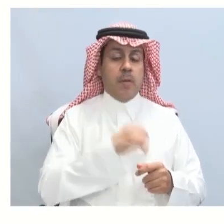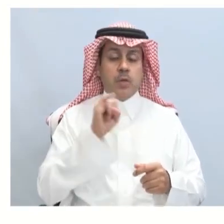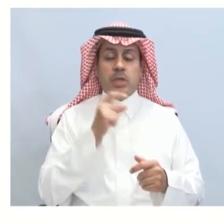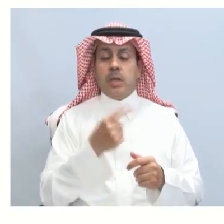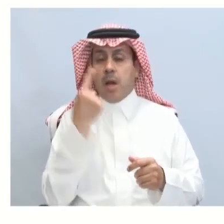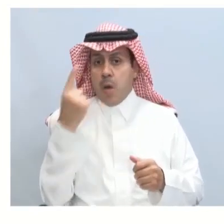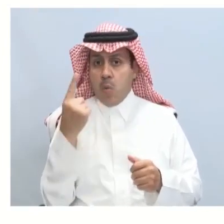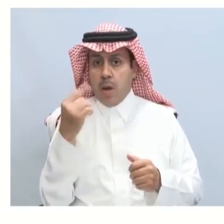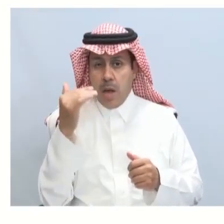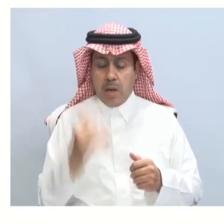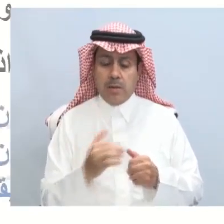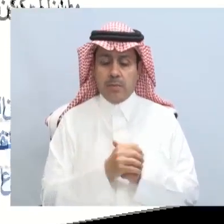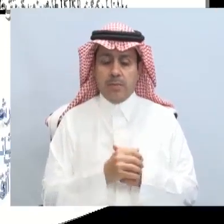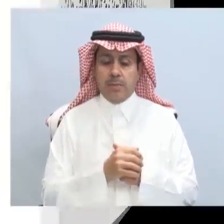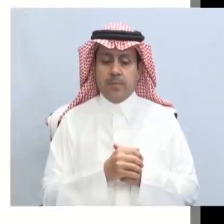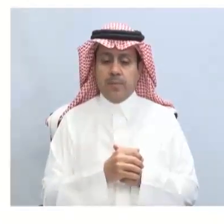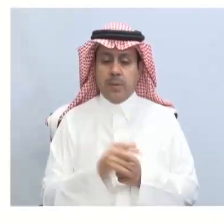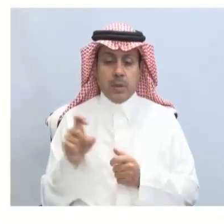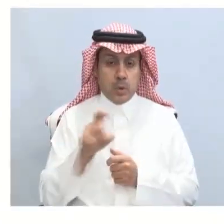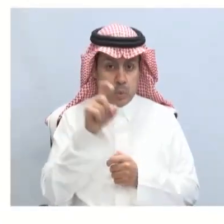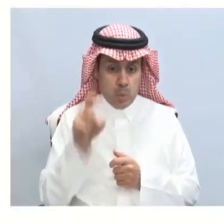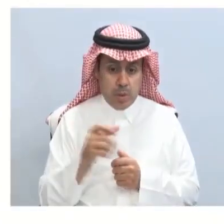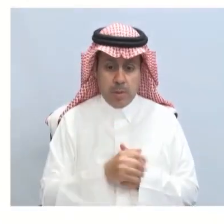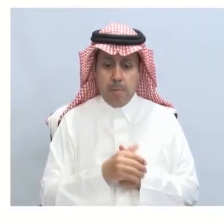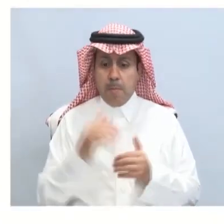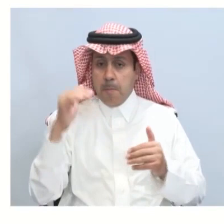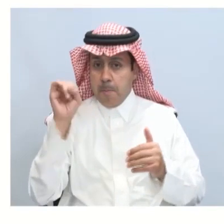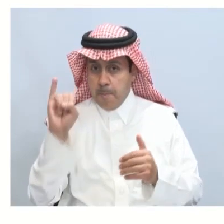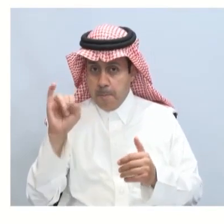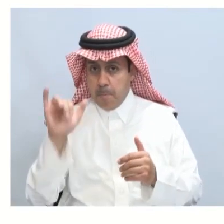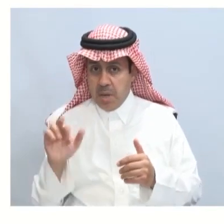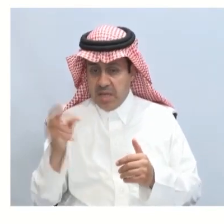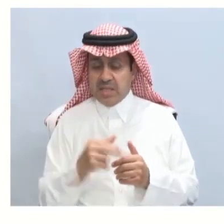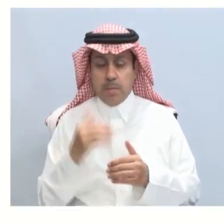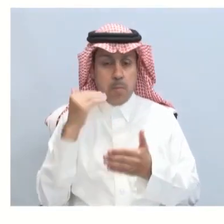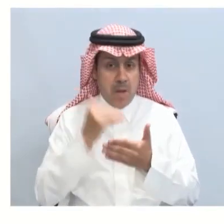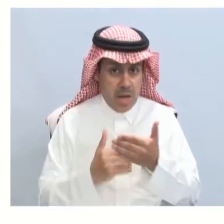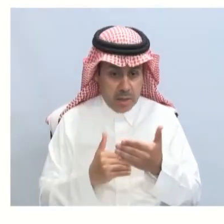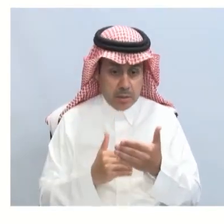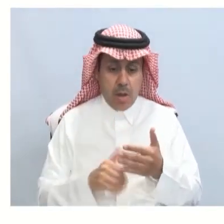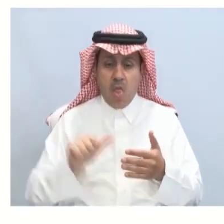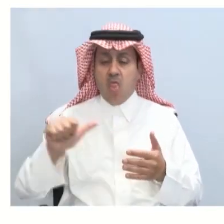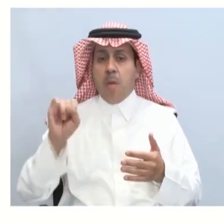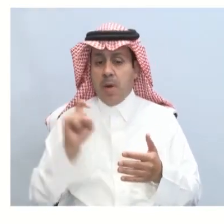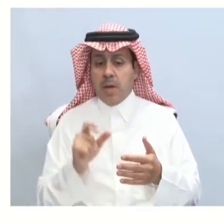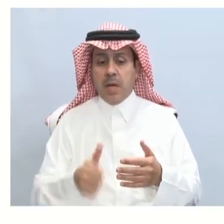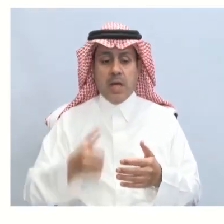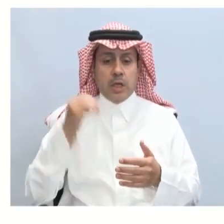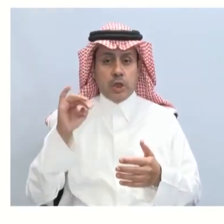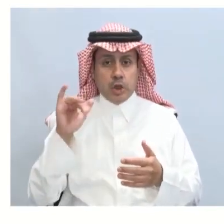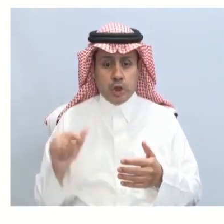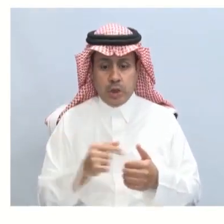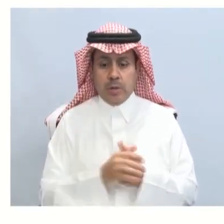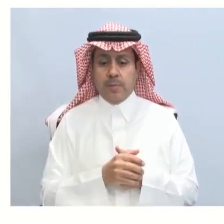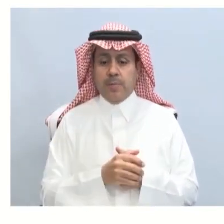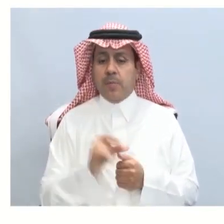الاول او اقل ناتي الى سؤال اخر ميز بين الحالات التي يضمن فيها الاجير والحالات